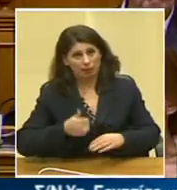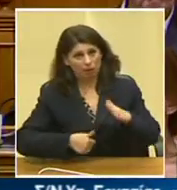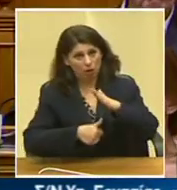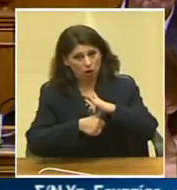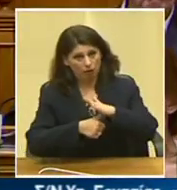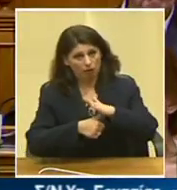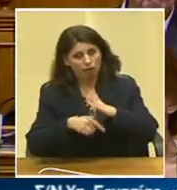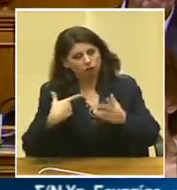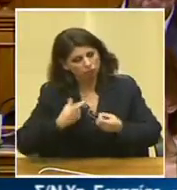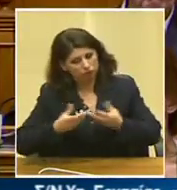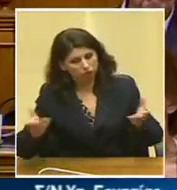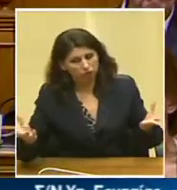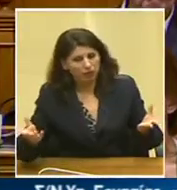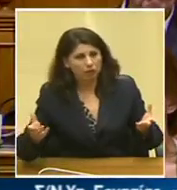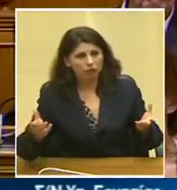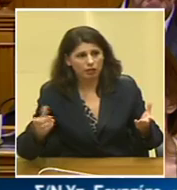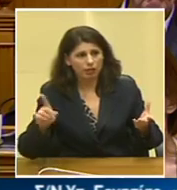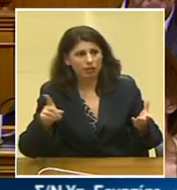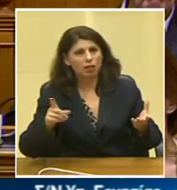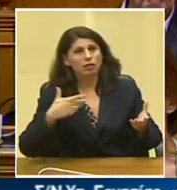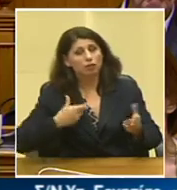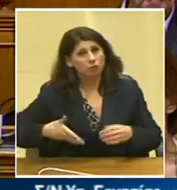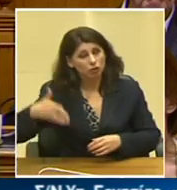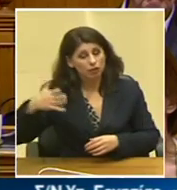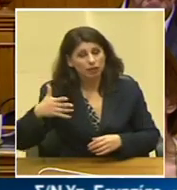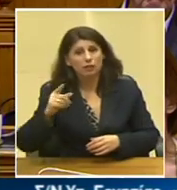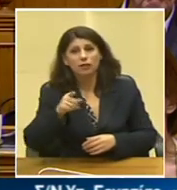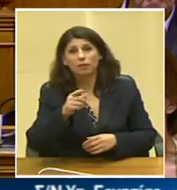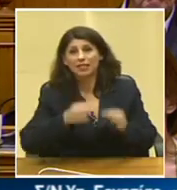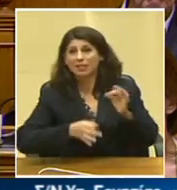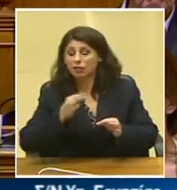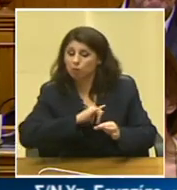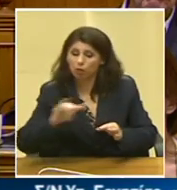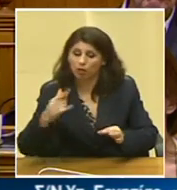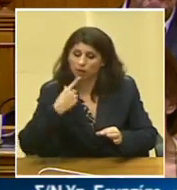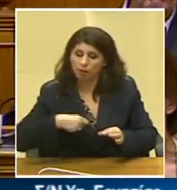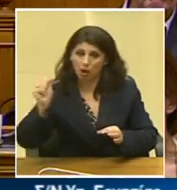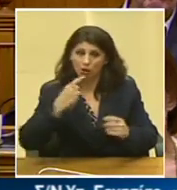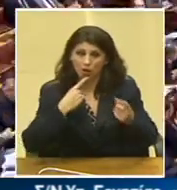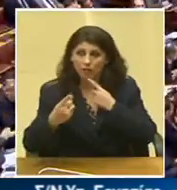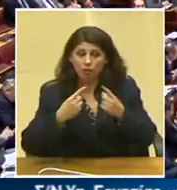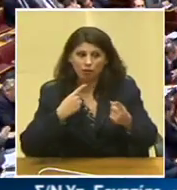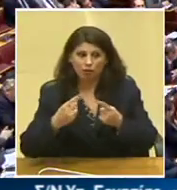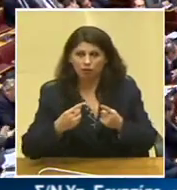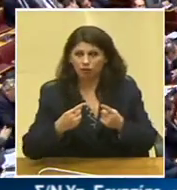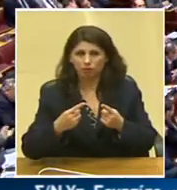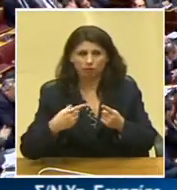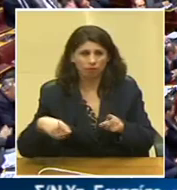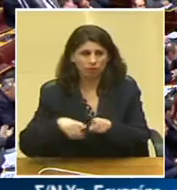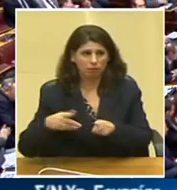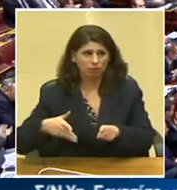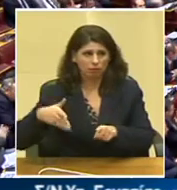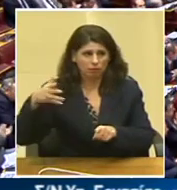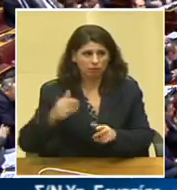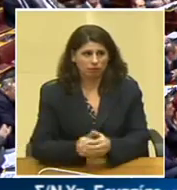κάποια τηλεοπτική συζήτηση, εγώ ποτέ δεν αρνήθηκα το διάλογο μαζί του. Ποτέ δεν τον αρνήθηκα. Για όποιο θέμα θέλει.